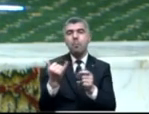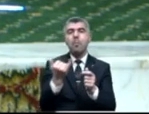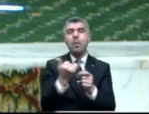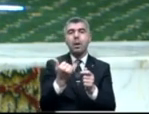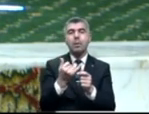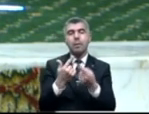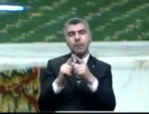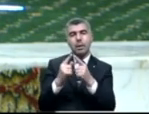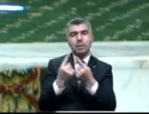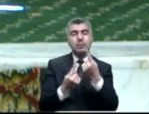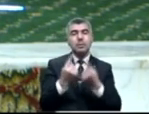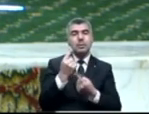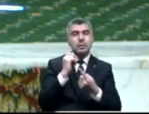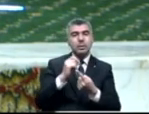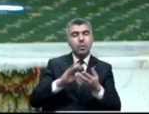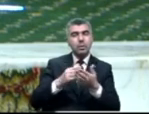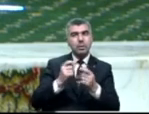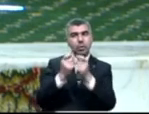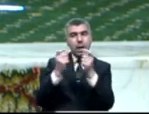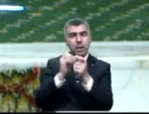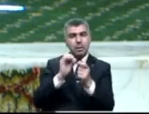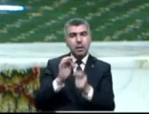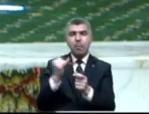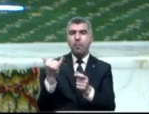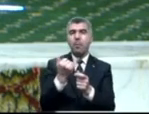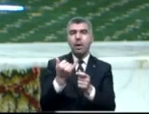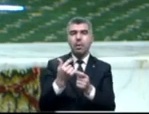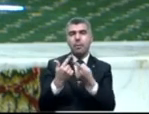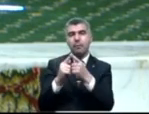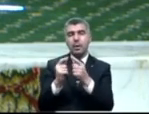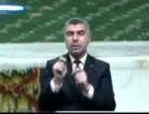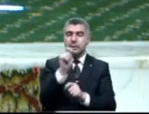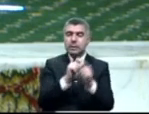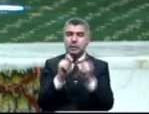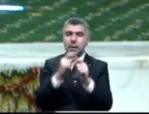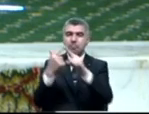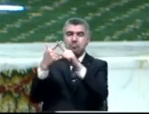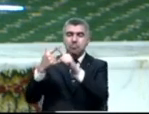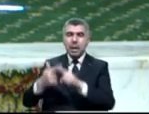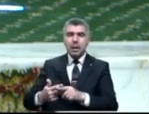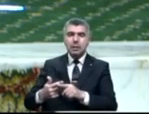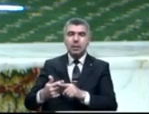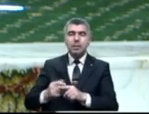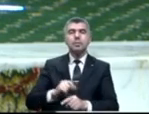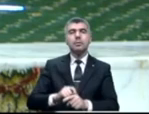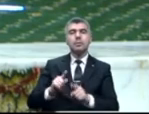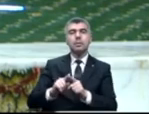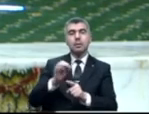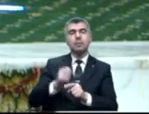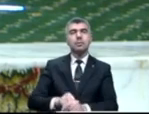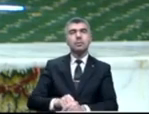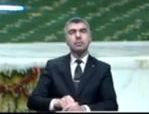إدارة مشاريع الشراكة بين القطاعين العام والخاص وتحديد الآليات والتركيبات المالية الابتكارية في هذا